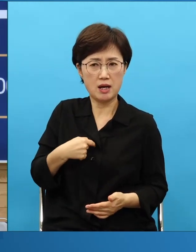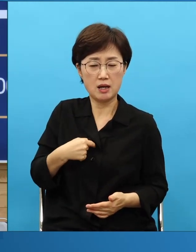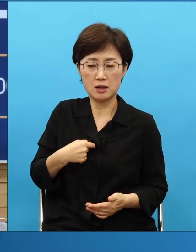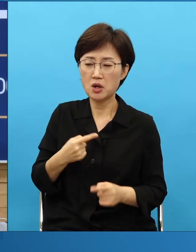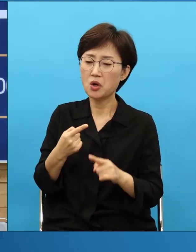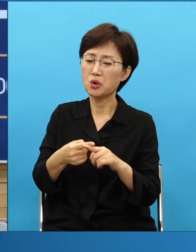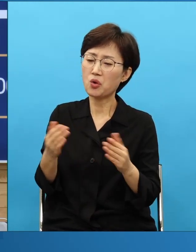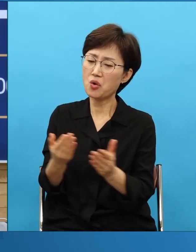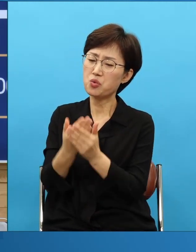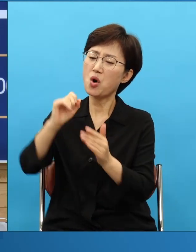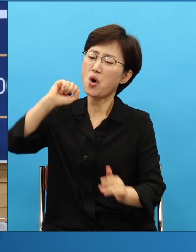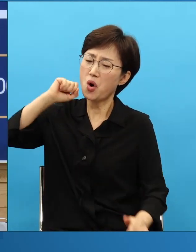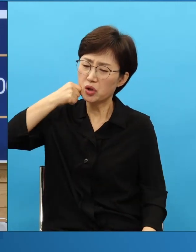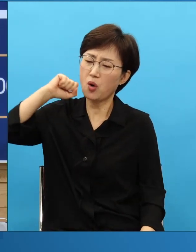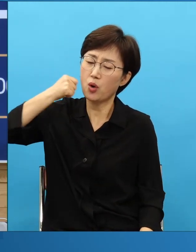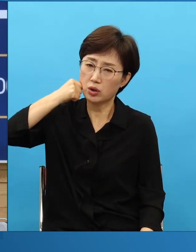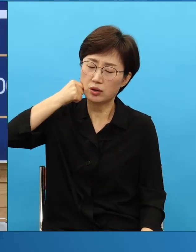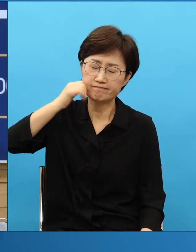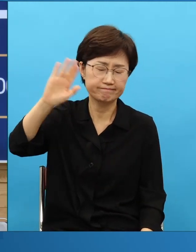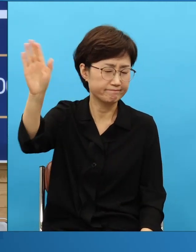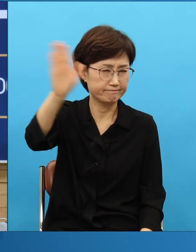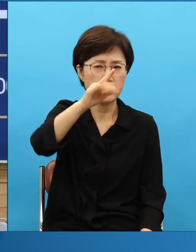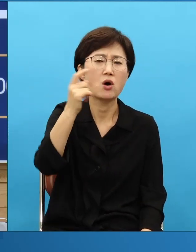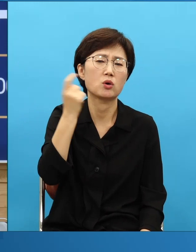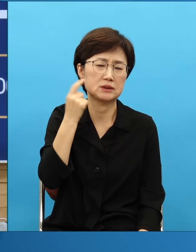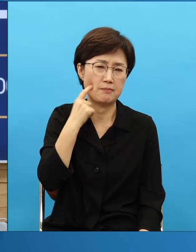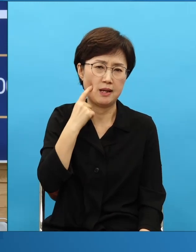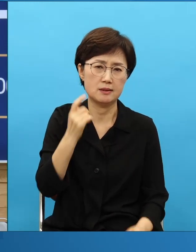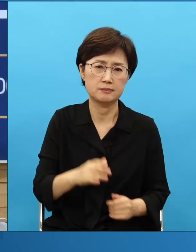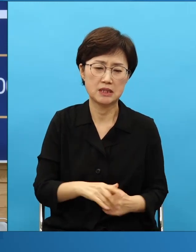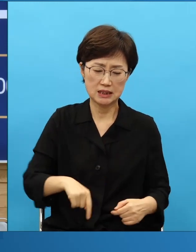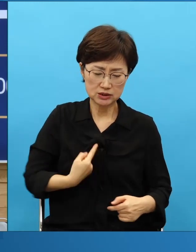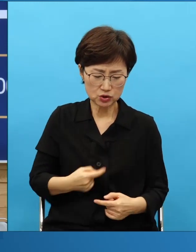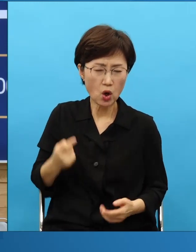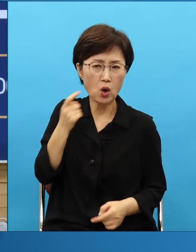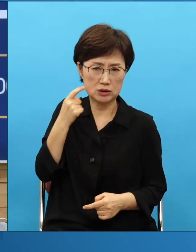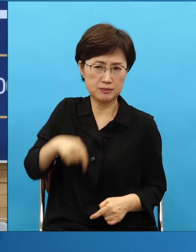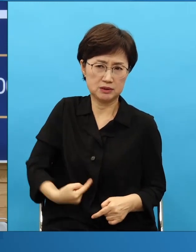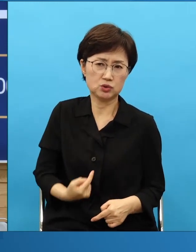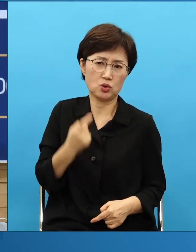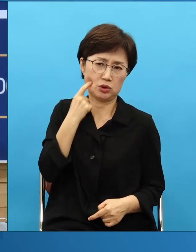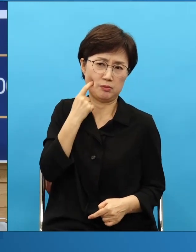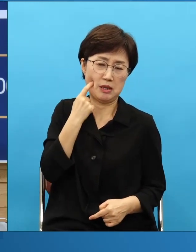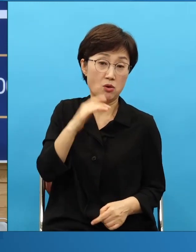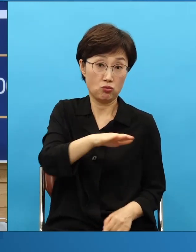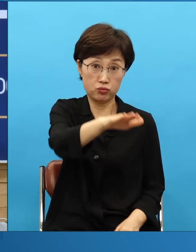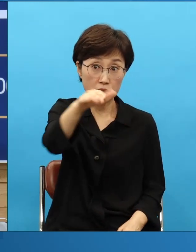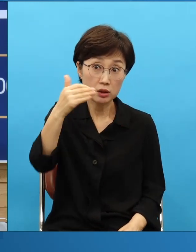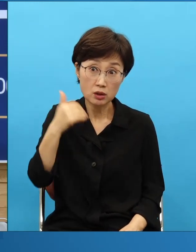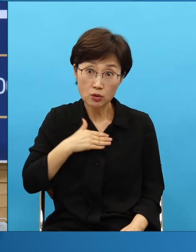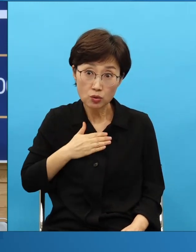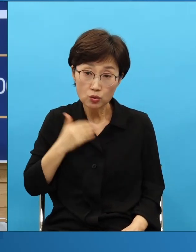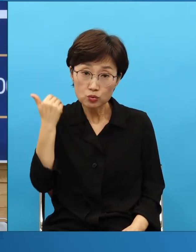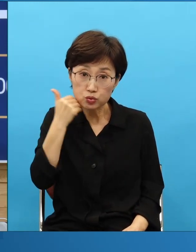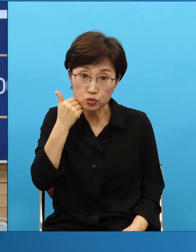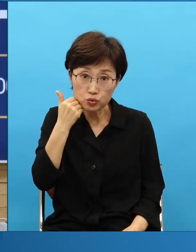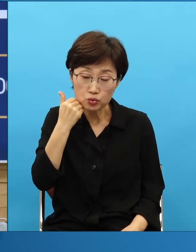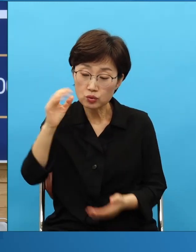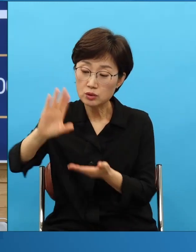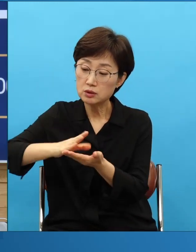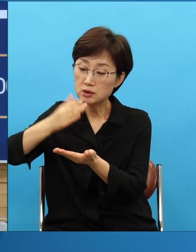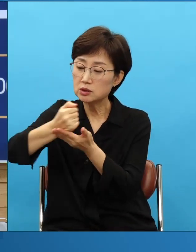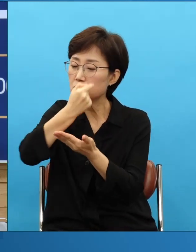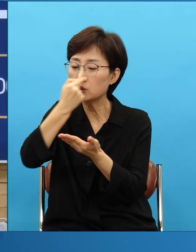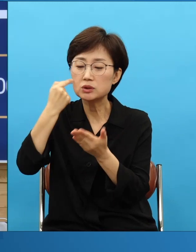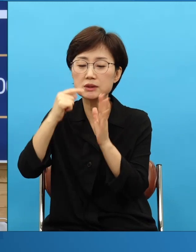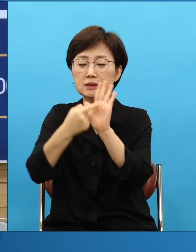그거 다 거짓말이라니까요. Revival in the church is so difficult. Those 그렇죠. are all lies. And that's 우리 so. 그리스도의 증인인데. We are witnesses of Christ, aren't we? 그렇기 때문에 이